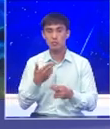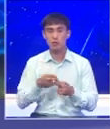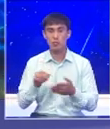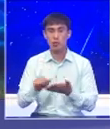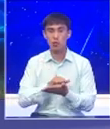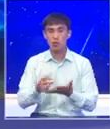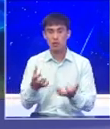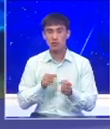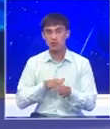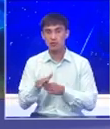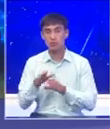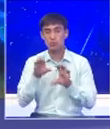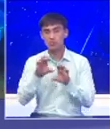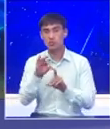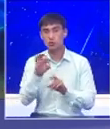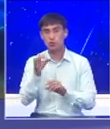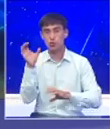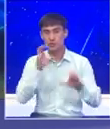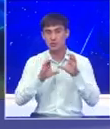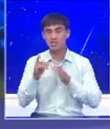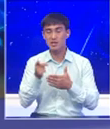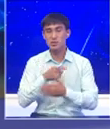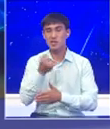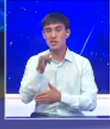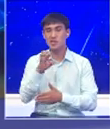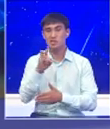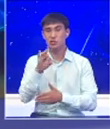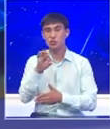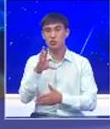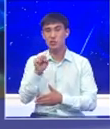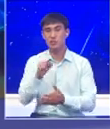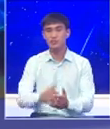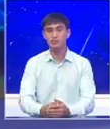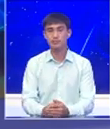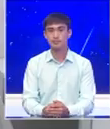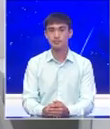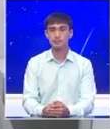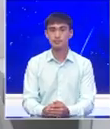Прием документов осуществляется в базе ЖТСУского университета имени Ильяса Жансугурова.